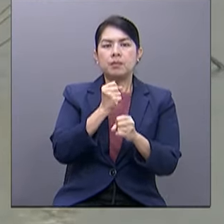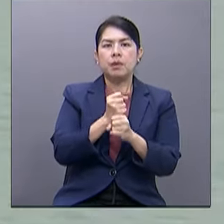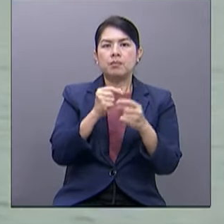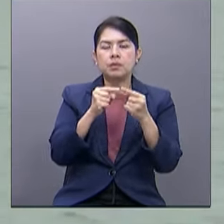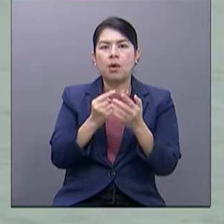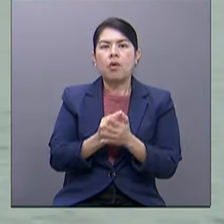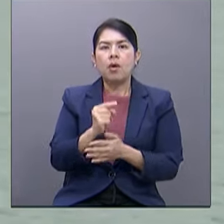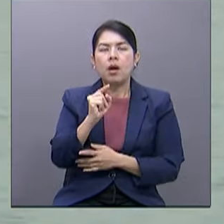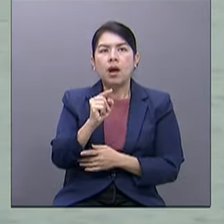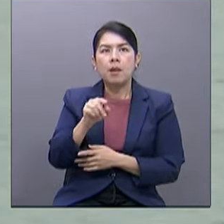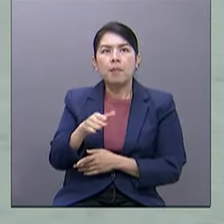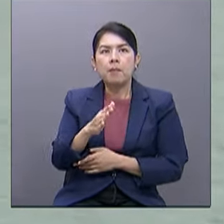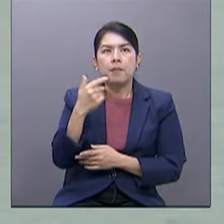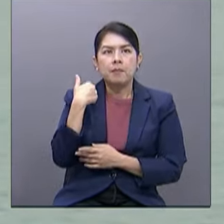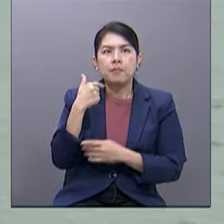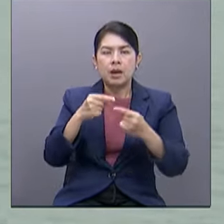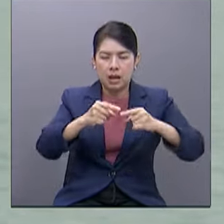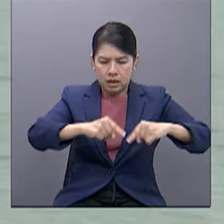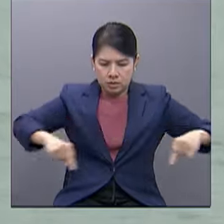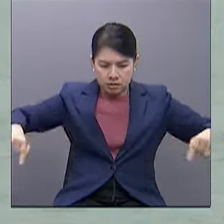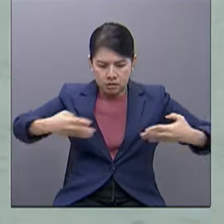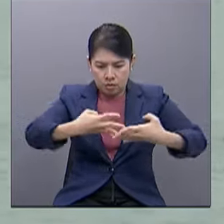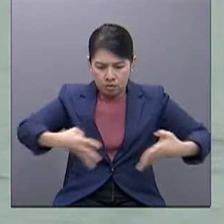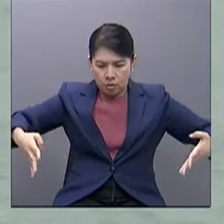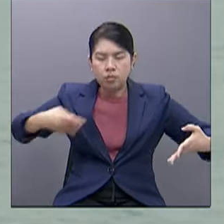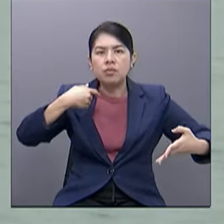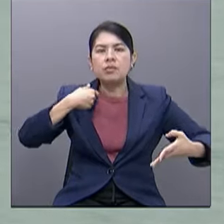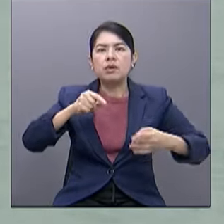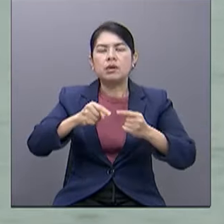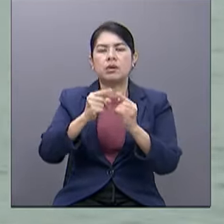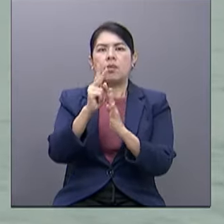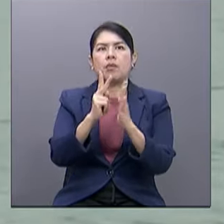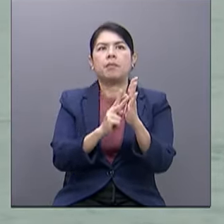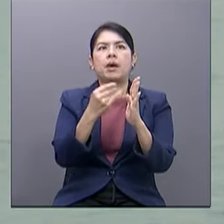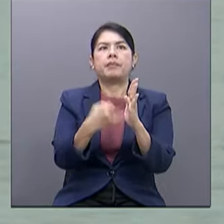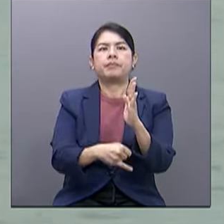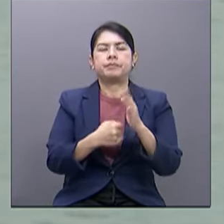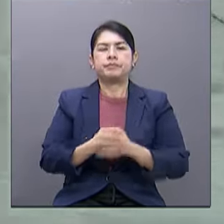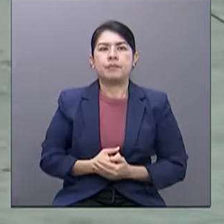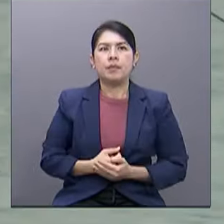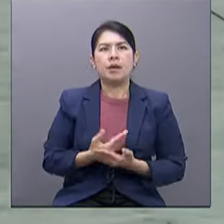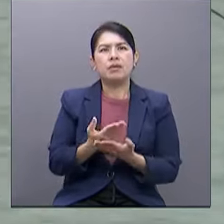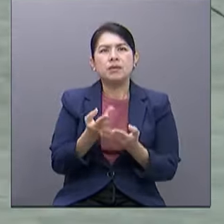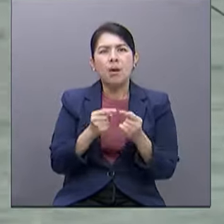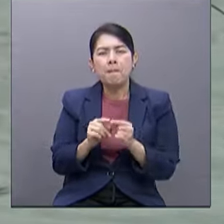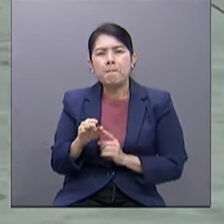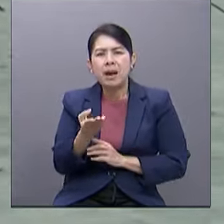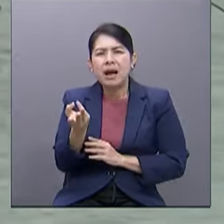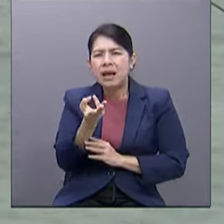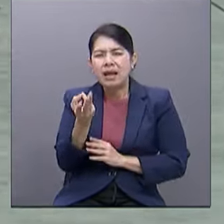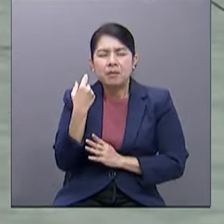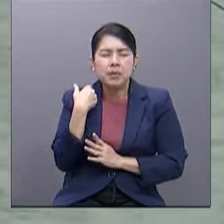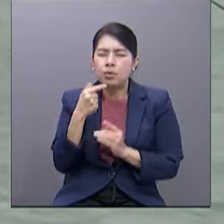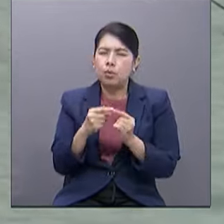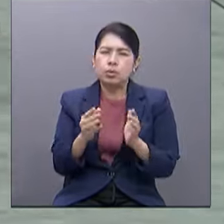ยใช้โพงพางและไซหนอนมีความคล้ายคลึงกันเป็นเครื่องมือทำลายล้างค่ะปลาเล็กปลาน้อยติดไปหมด